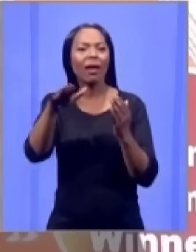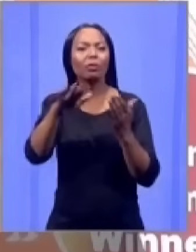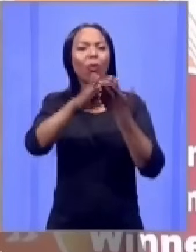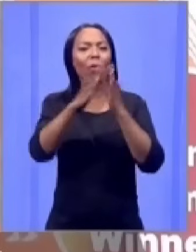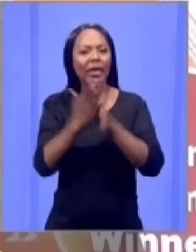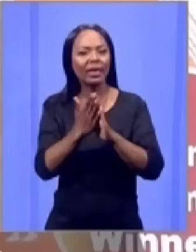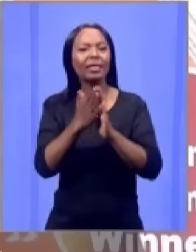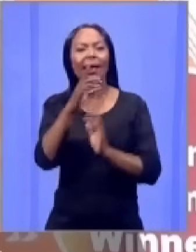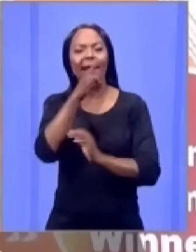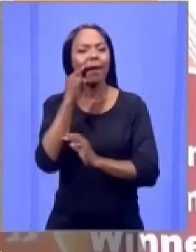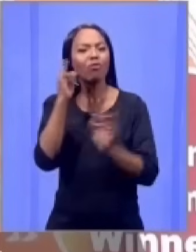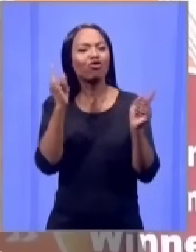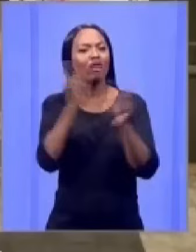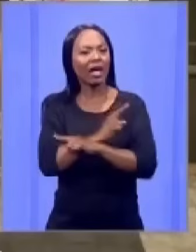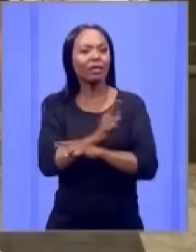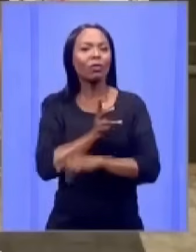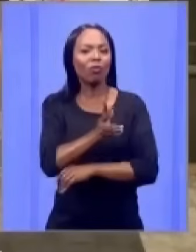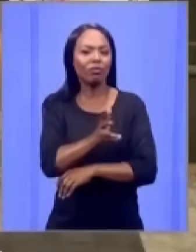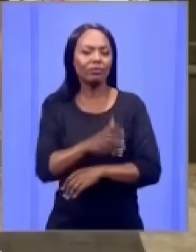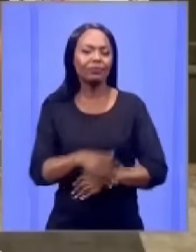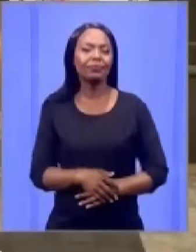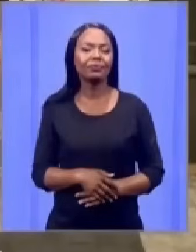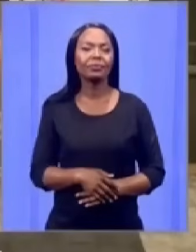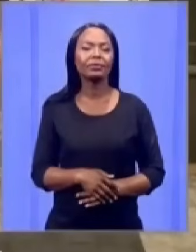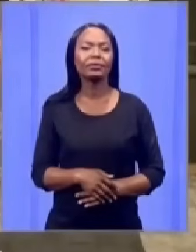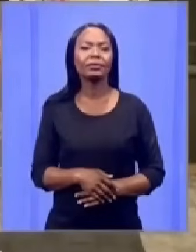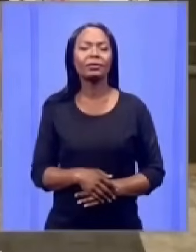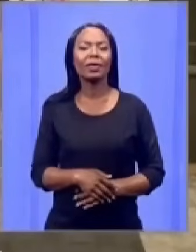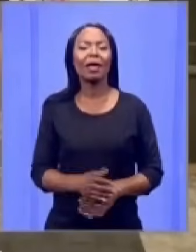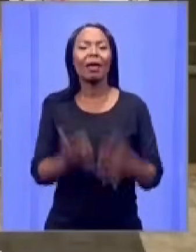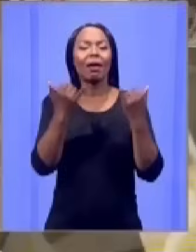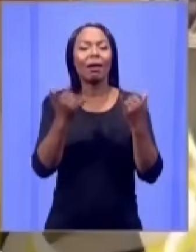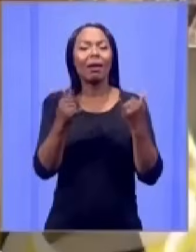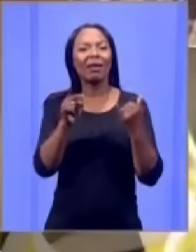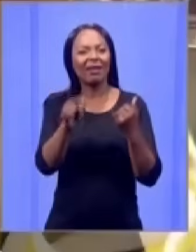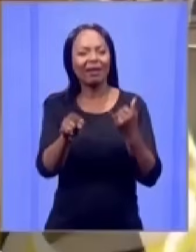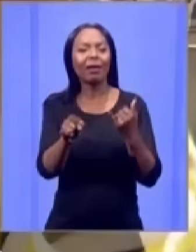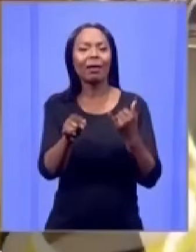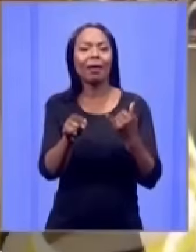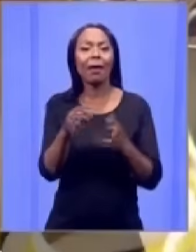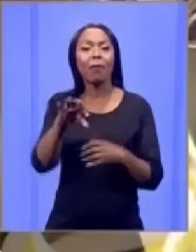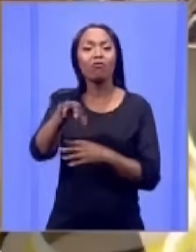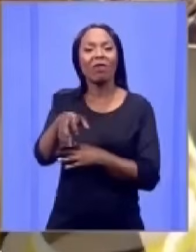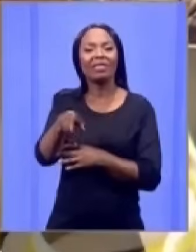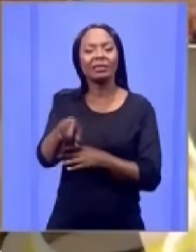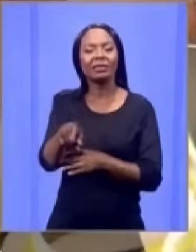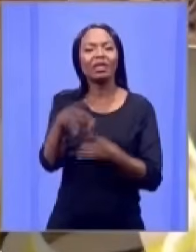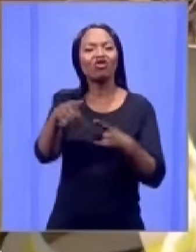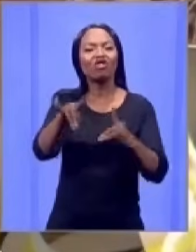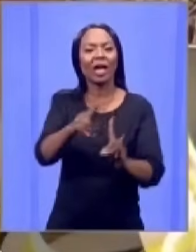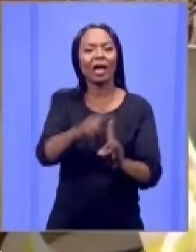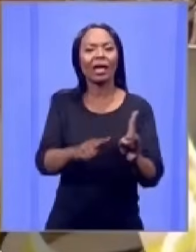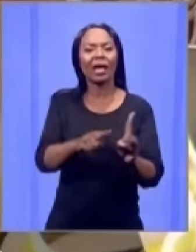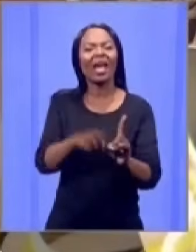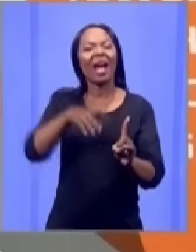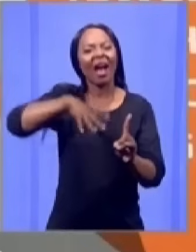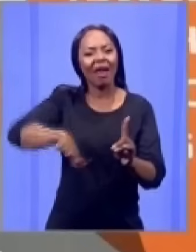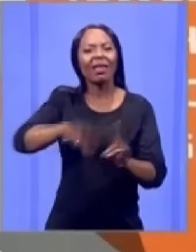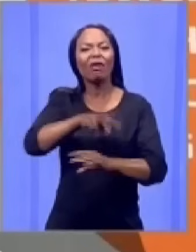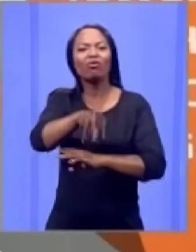ntse di batla gore a fetolwe. Modulasetilo yo mošwa mo porofenseng a re ba tlile go fetola le maina a mafelo a